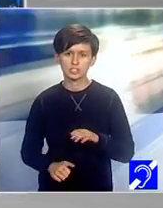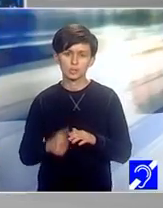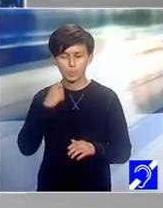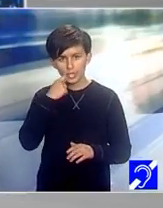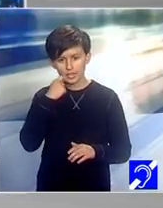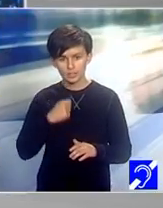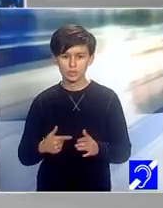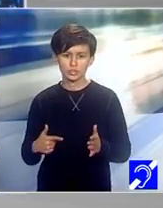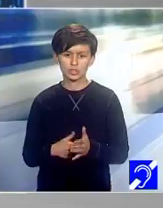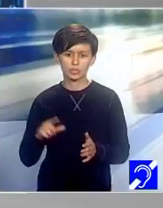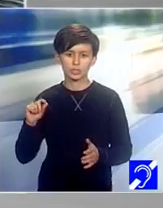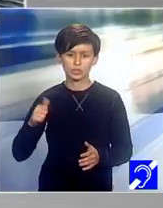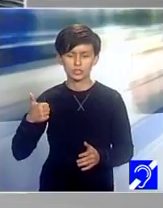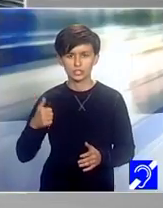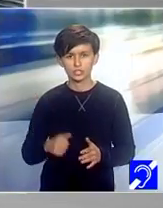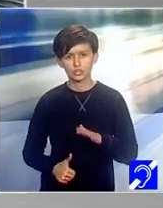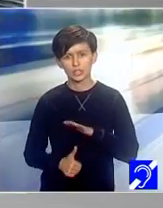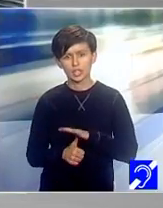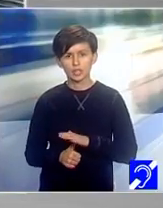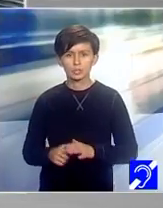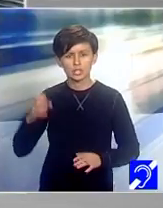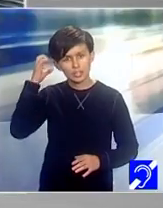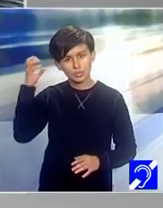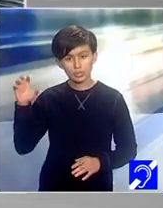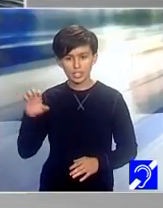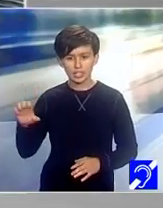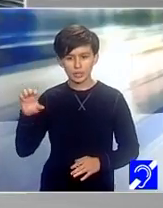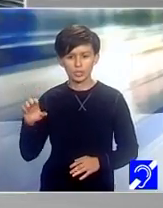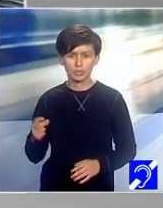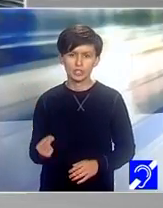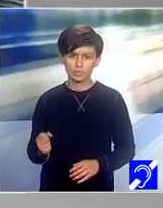Cluj-Napoca 2021, Capitală Culturală Europeană.